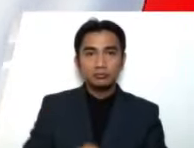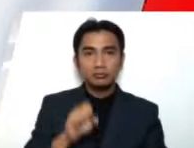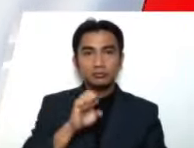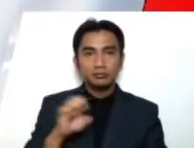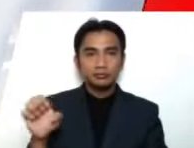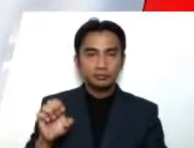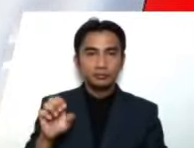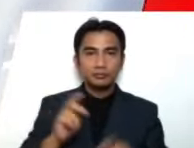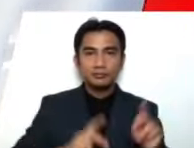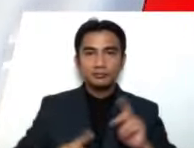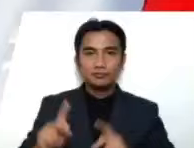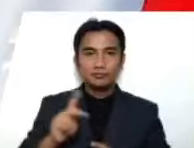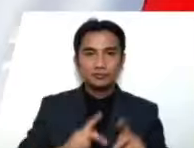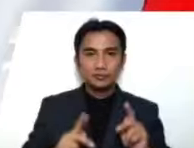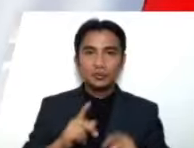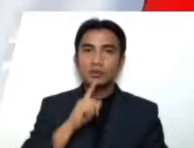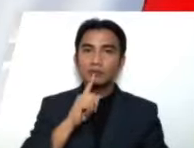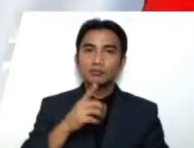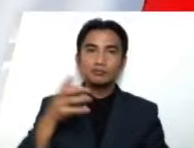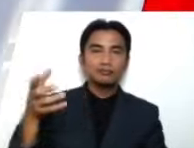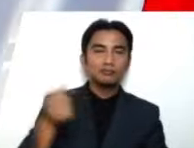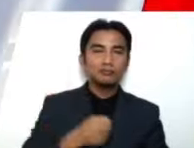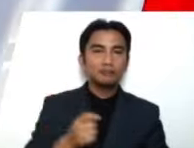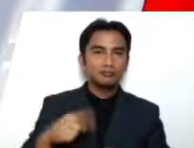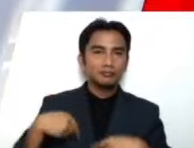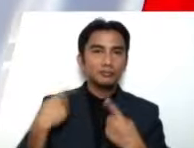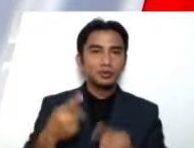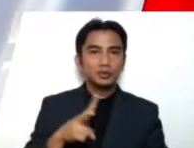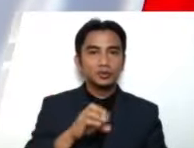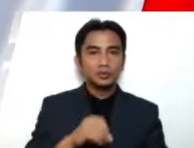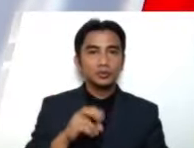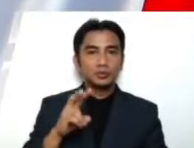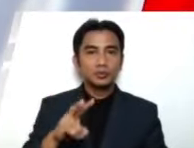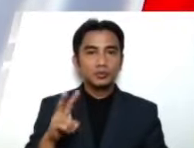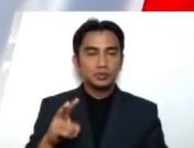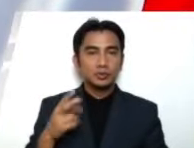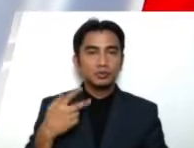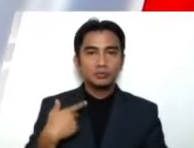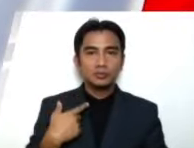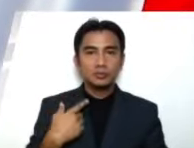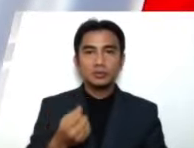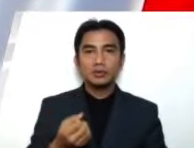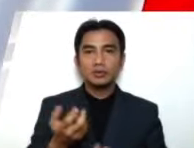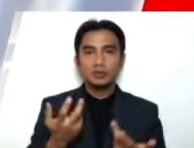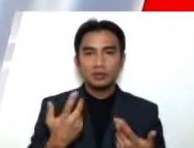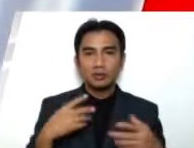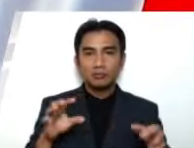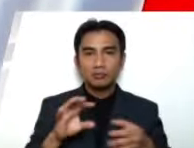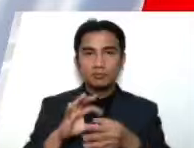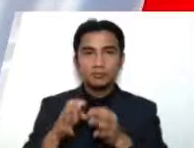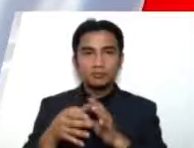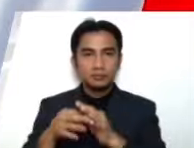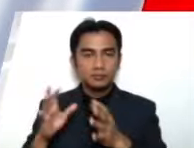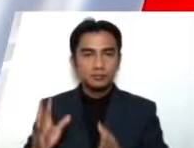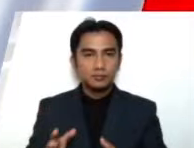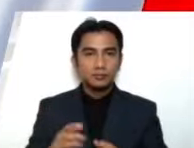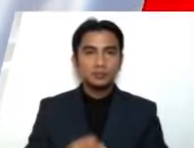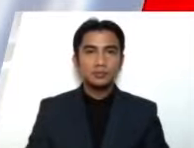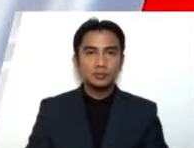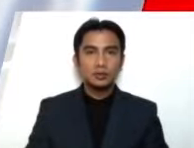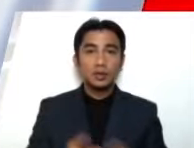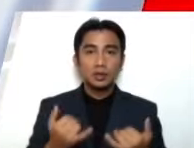na nakamit din natin noong 2020 Tokyo Olympics sa loob ng isang siglong pagsali sa Olympics nakakaing Wong medalya na ang